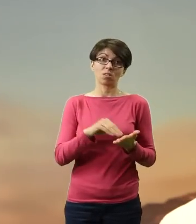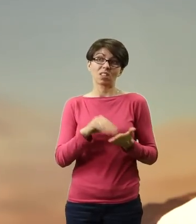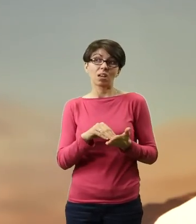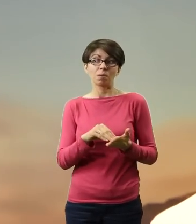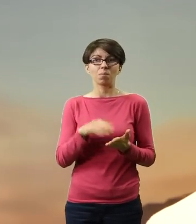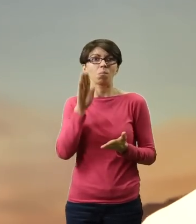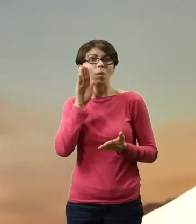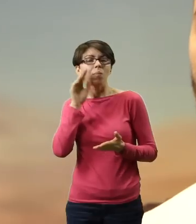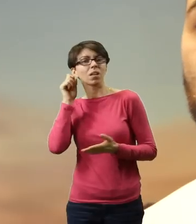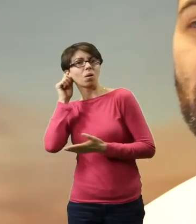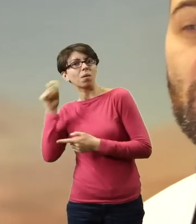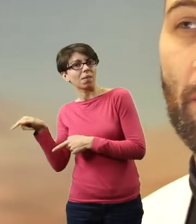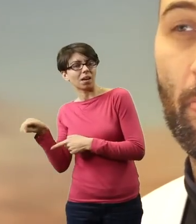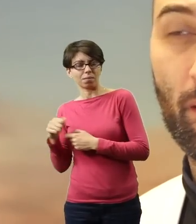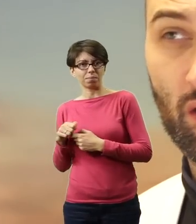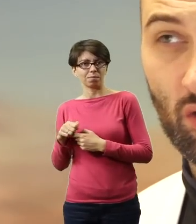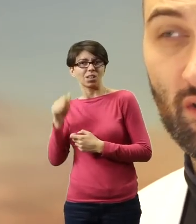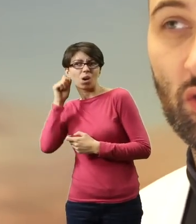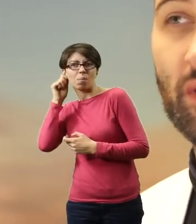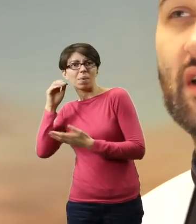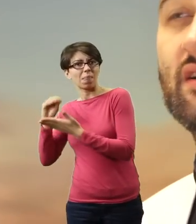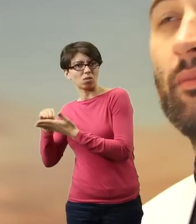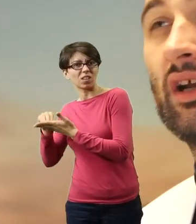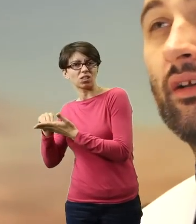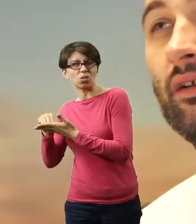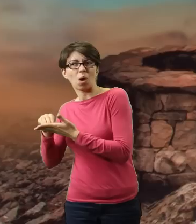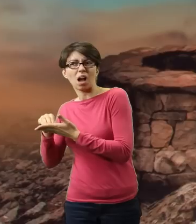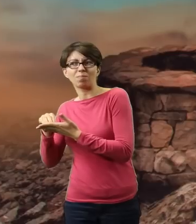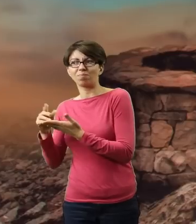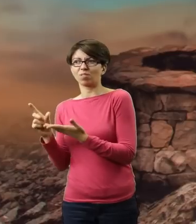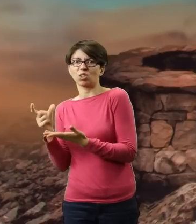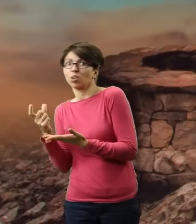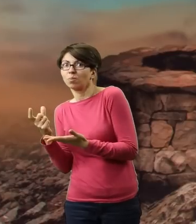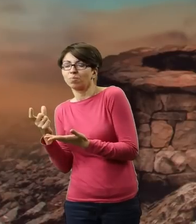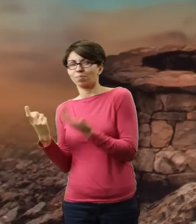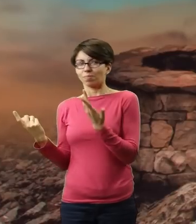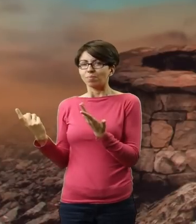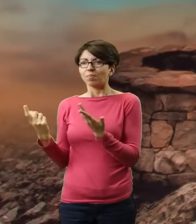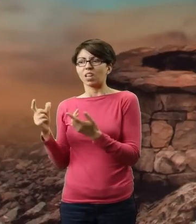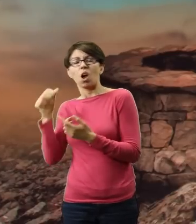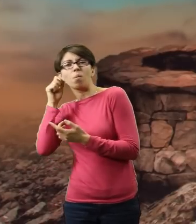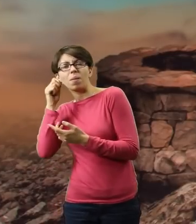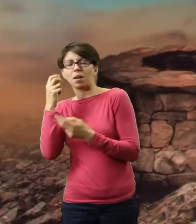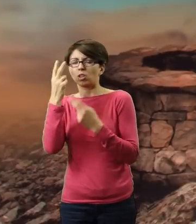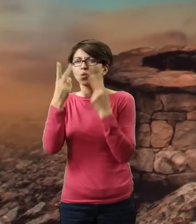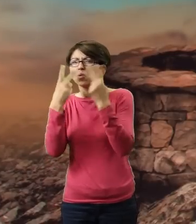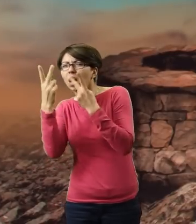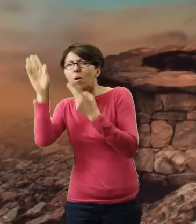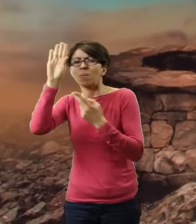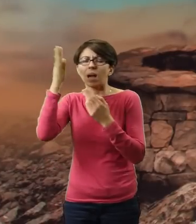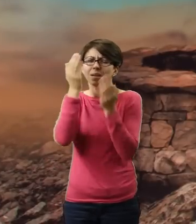samego czego doświadczał owa kobieta z samarii a mianowicie szukania Pana Boga